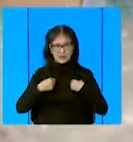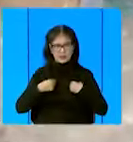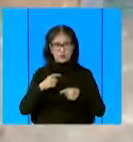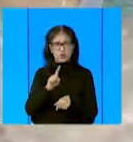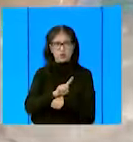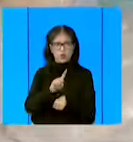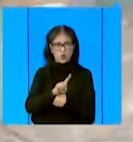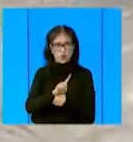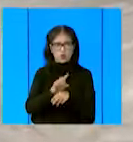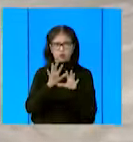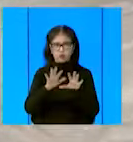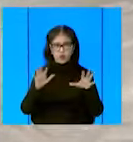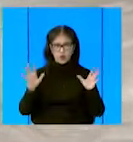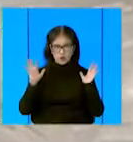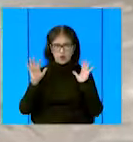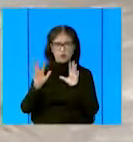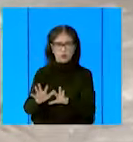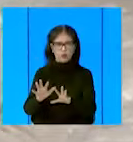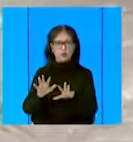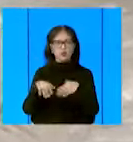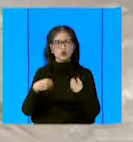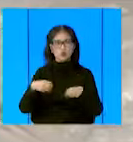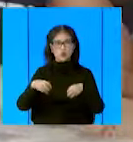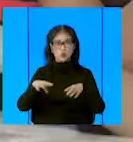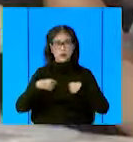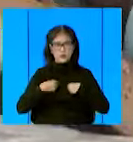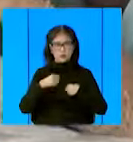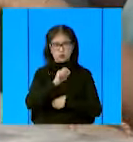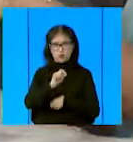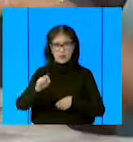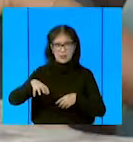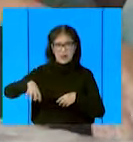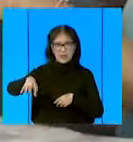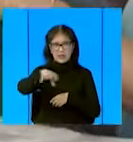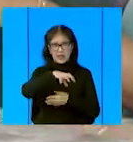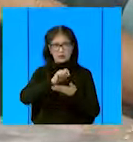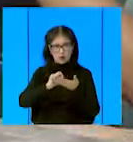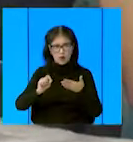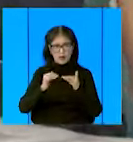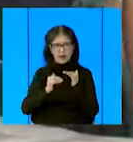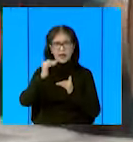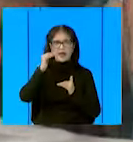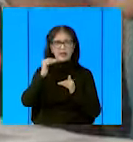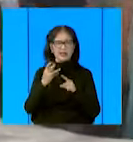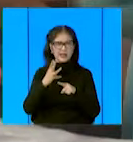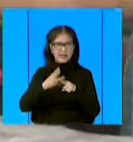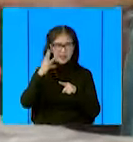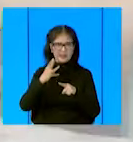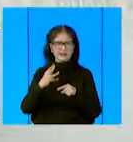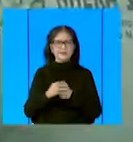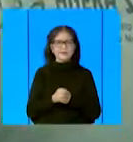Blitar juga kebanjiran pembeli. Penjualan baju seragam dan peralatan sekolah bahkan naik 3 kali lipat dibanding hari